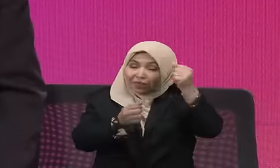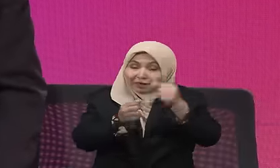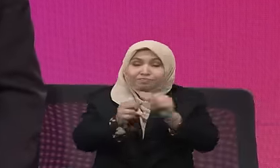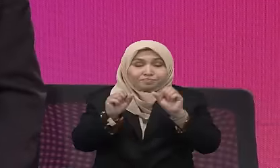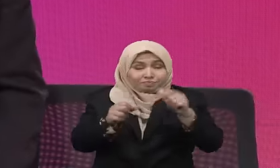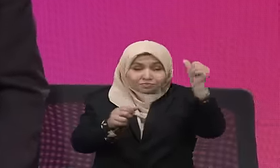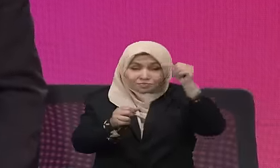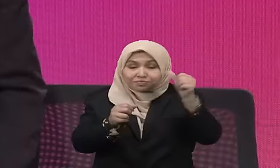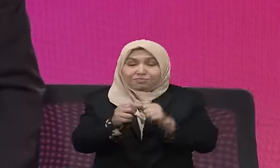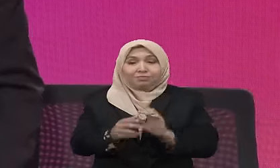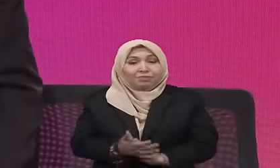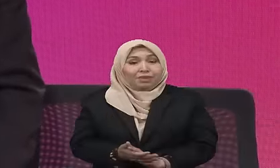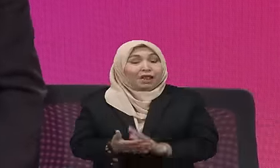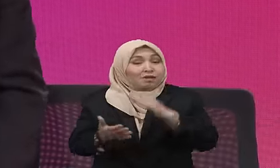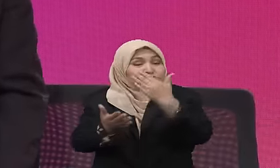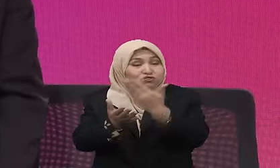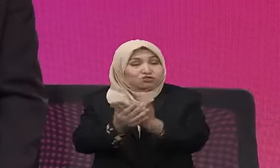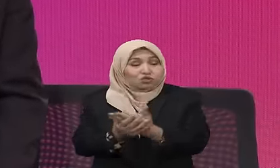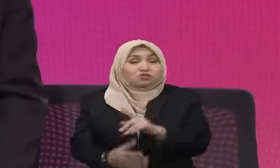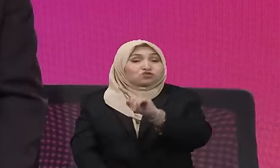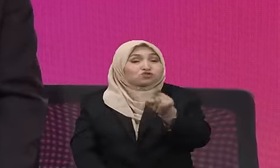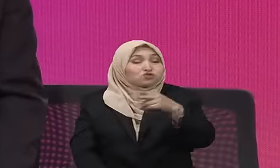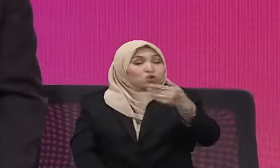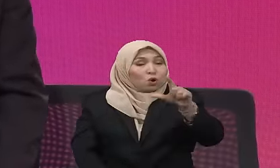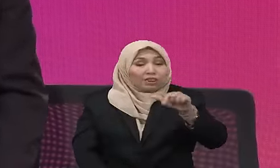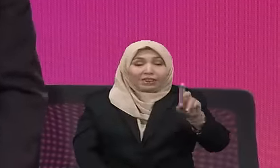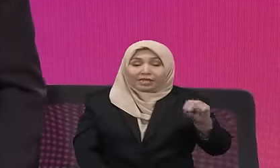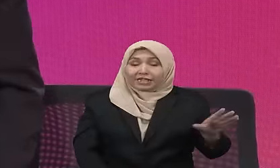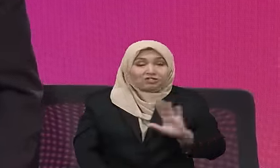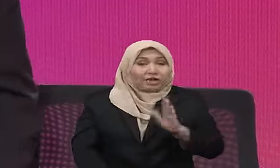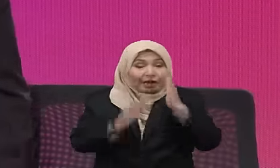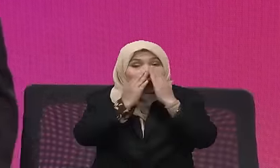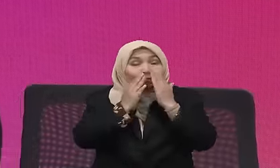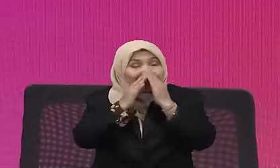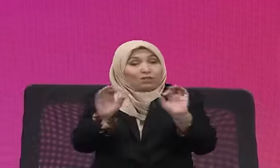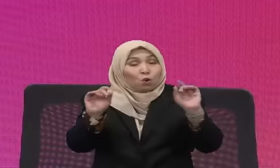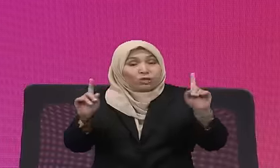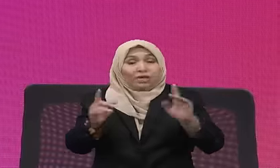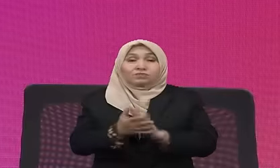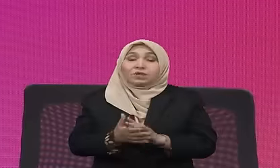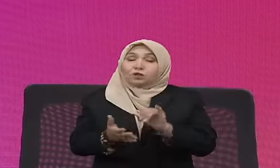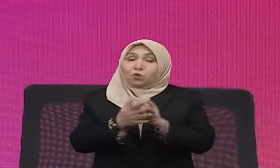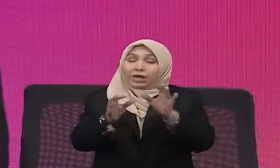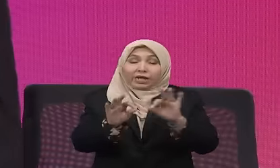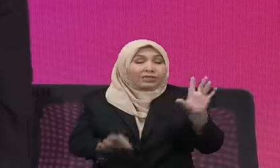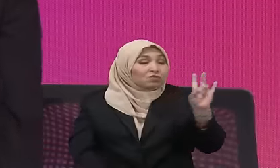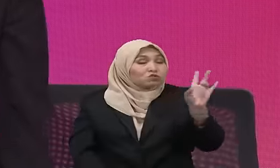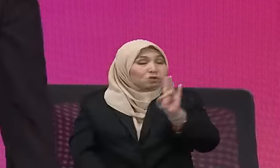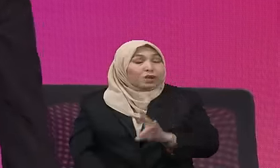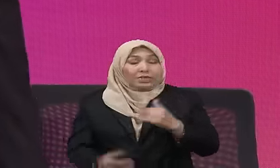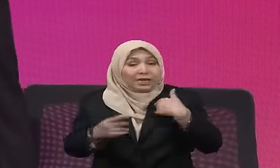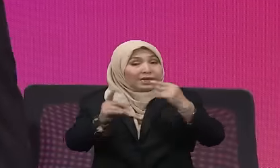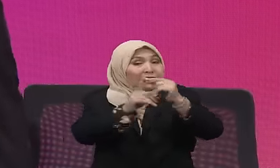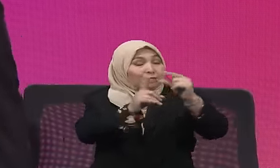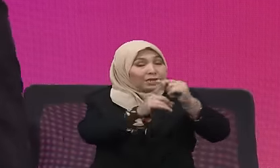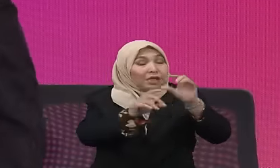kan. Sampai Bolin. Jangan amin je, insya-Allah. Okey, baik. Jadi itu ayat yang ke-77. Ada